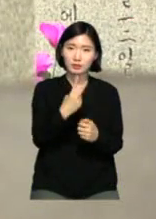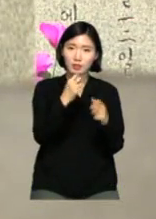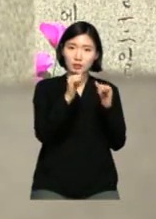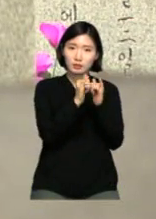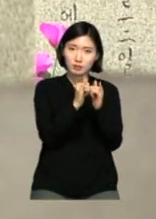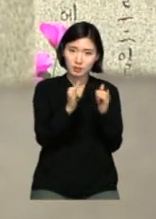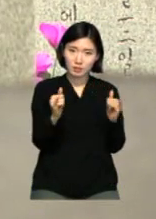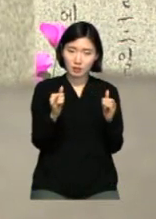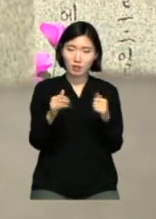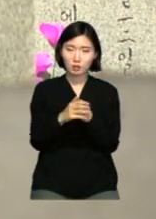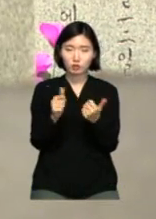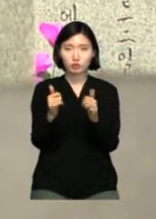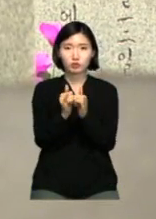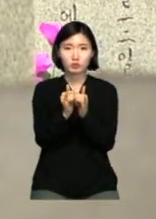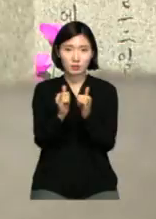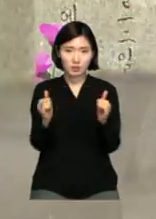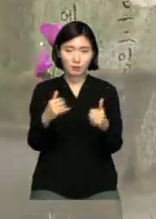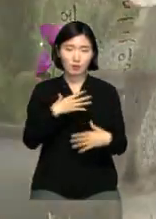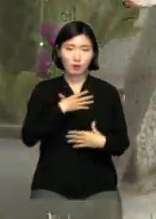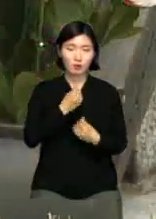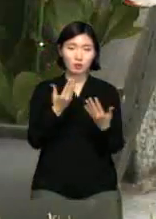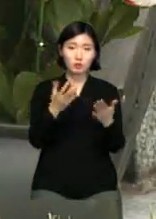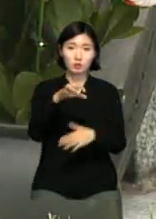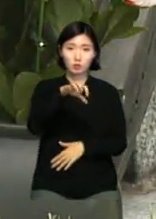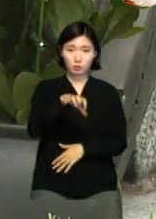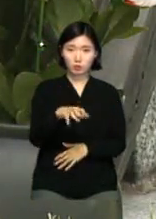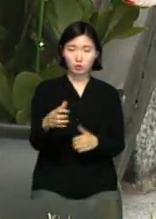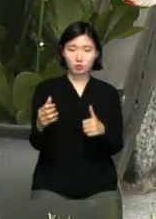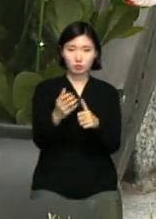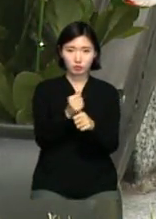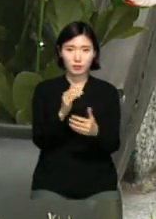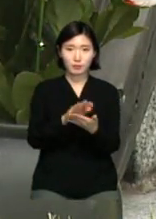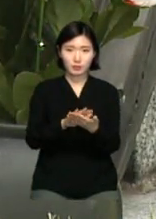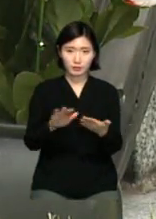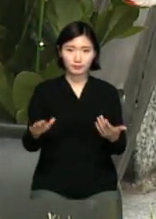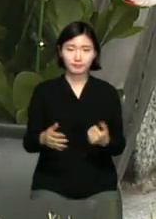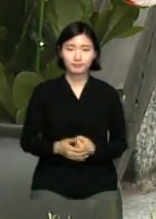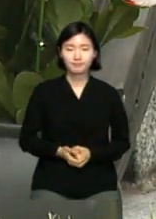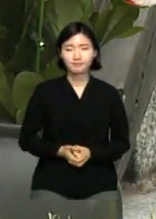편안한 쉼터로 자리 잡았습니다. 서울 경기 케이블TV 박용입니다.